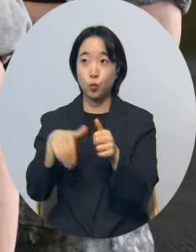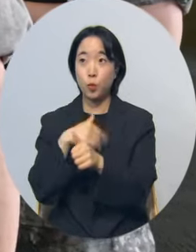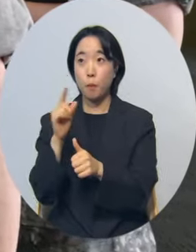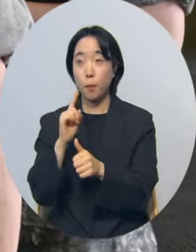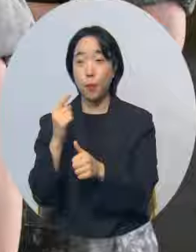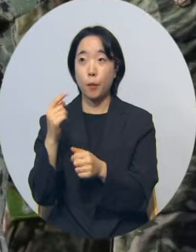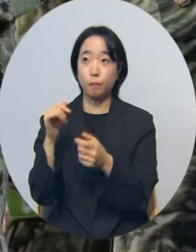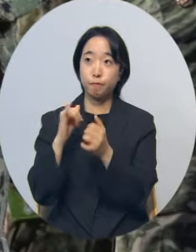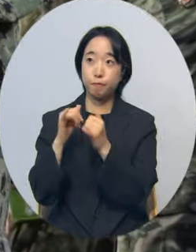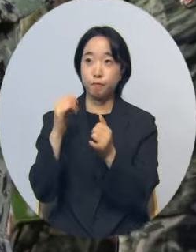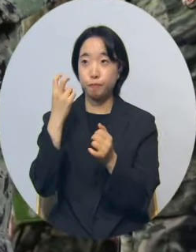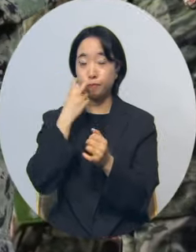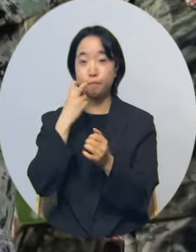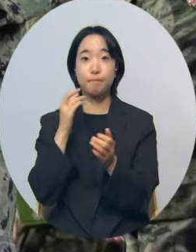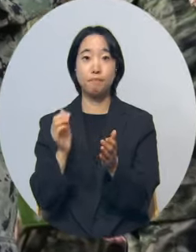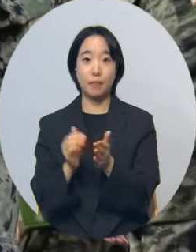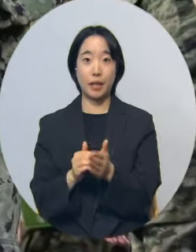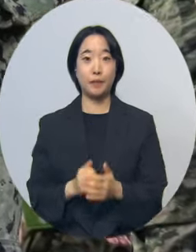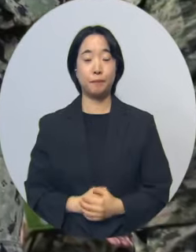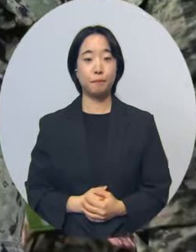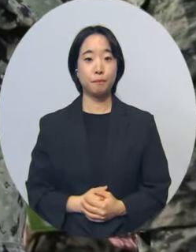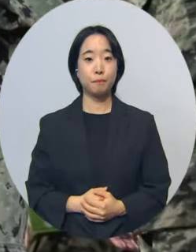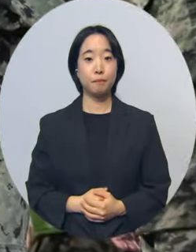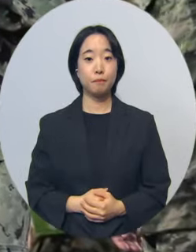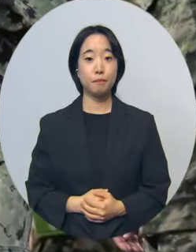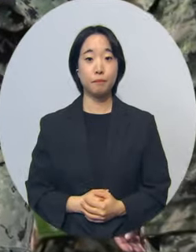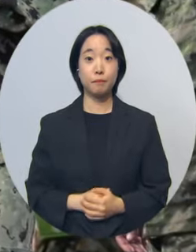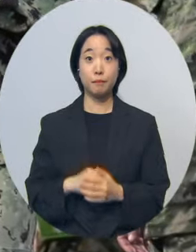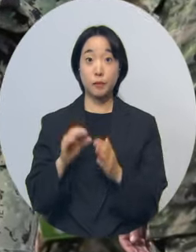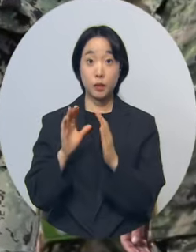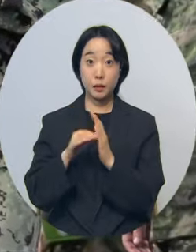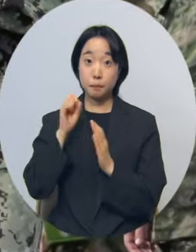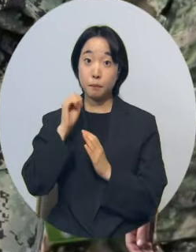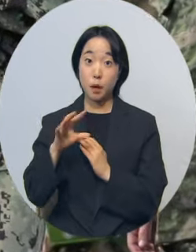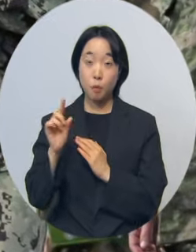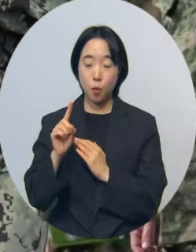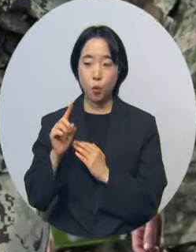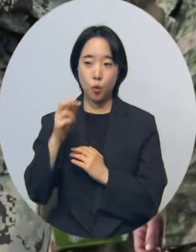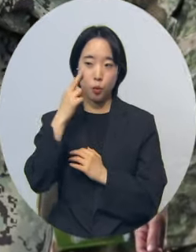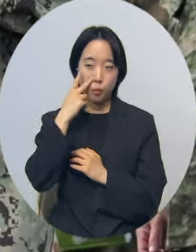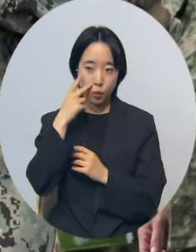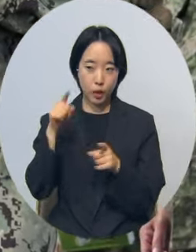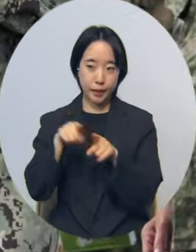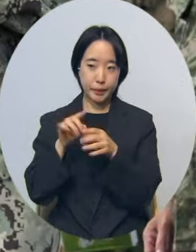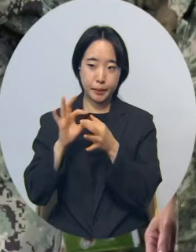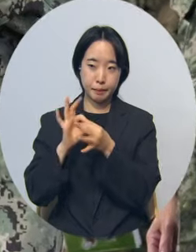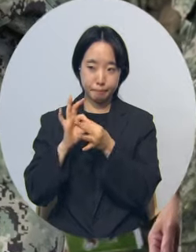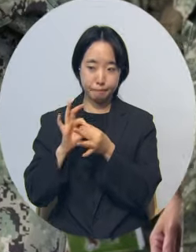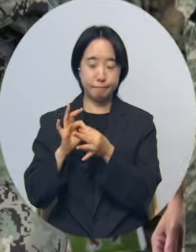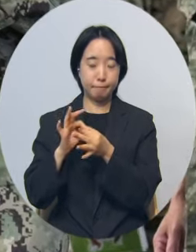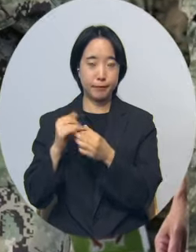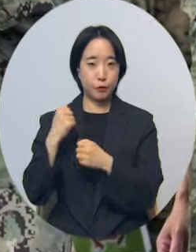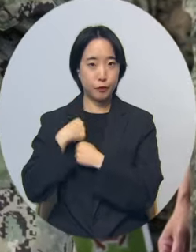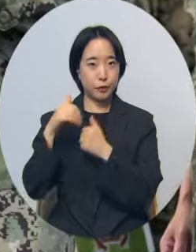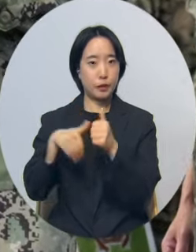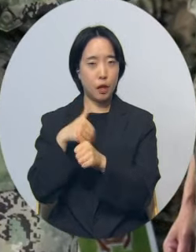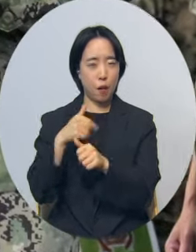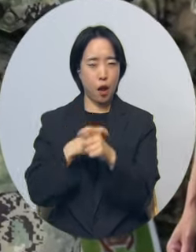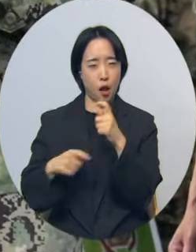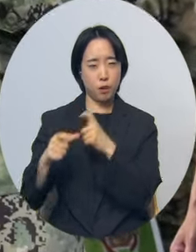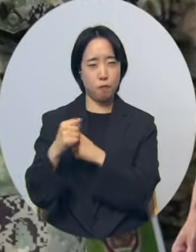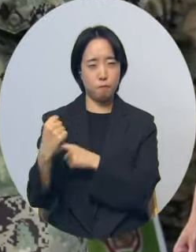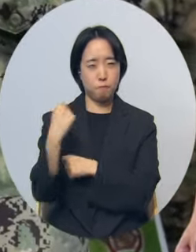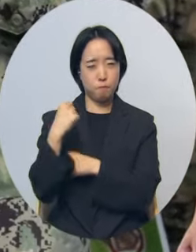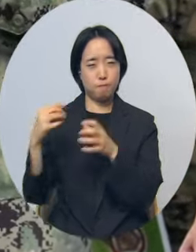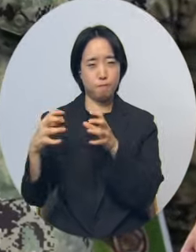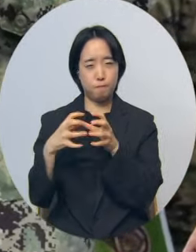상황을 살폈습니다. 양 총장은 이 자리에서 동맹의 전투 준비 태세를 강화하고 상호 운용성을 향상하는